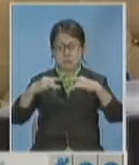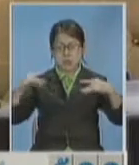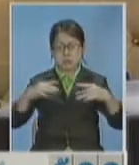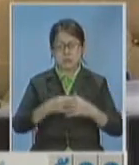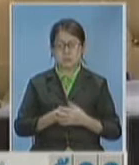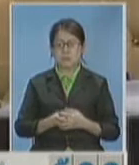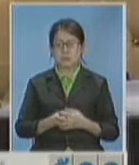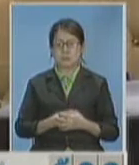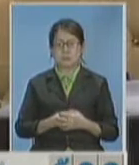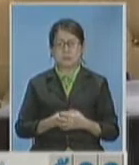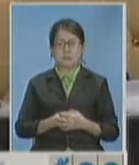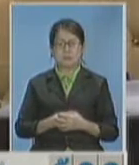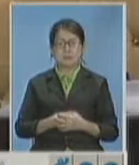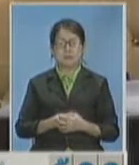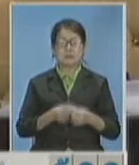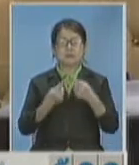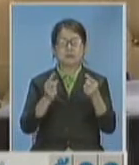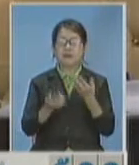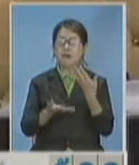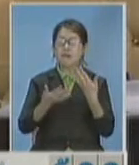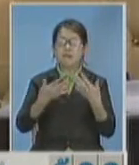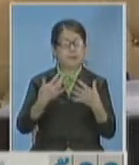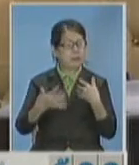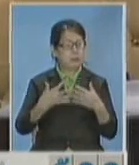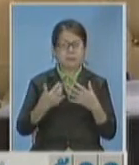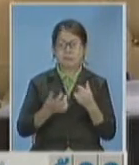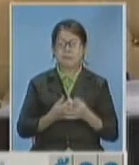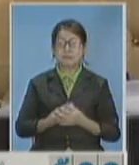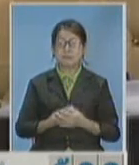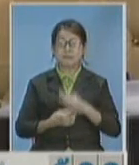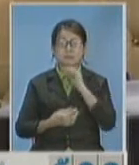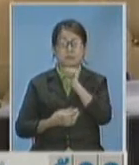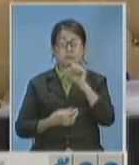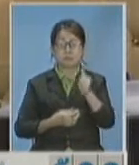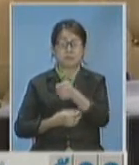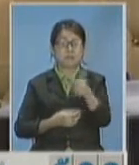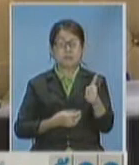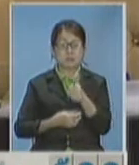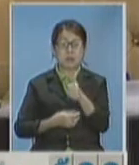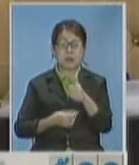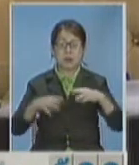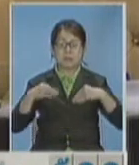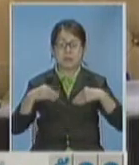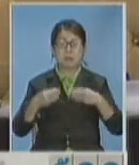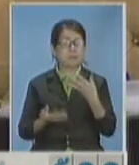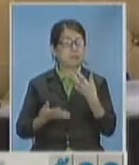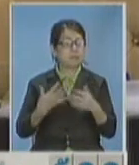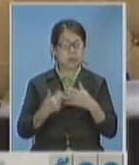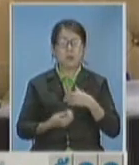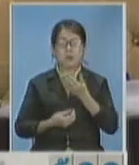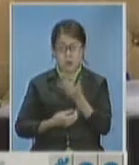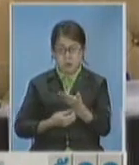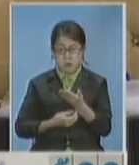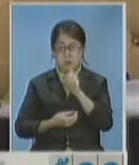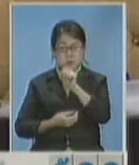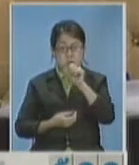เพราะฉะนั้นเนี่ยแต่ไม่เป็นไรครับถ้าสมาชิกไม่ขัดข้องก็จะขอความร่วมมือจากส